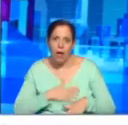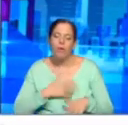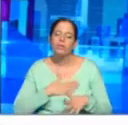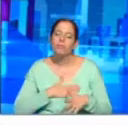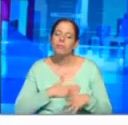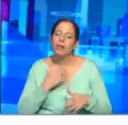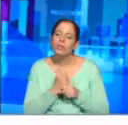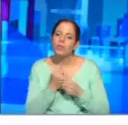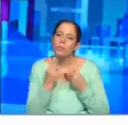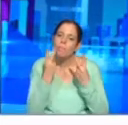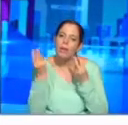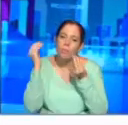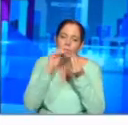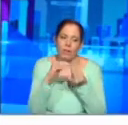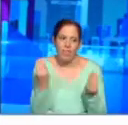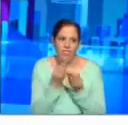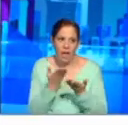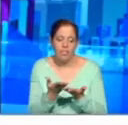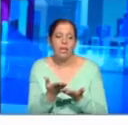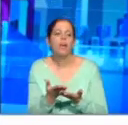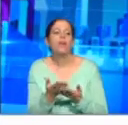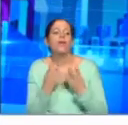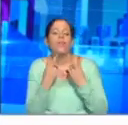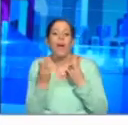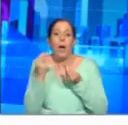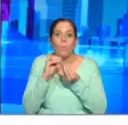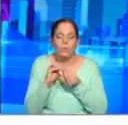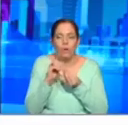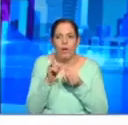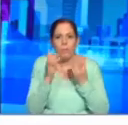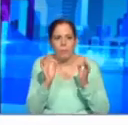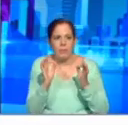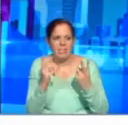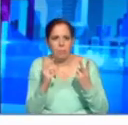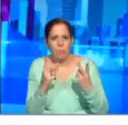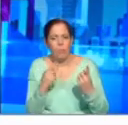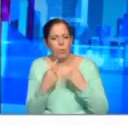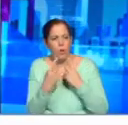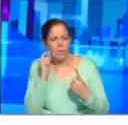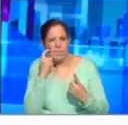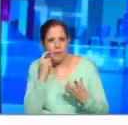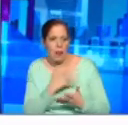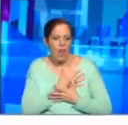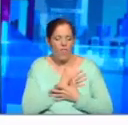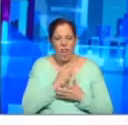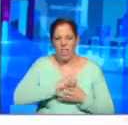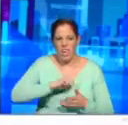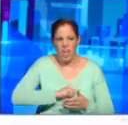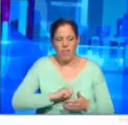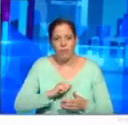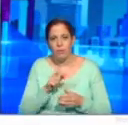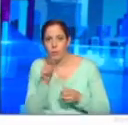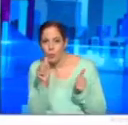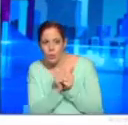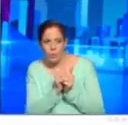הנוסעים. איזשהו ערך מוסף לתוך הדבר הזה, והערך המוסף זה היה בעצם מונולוגים מצחיקים על אהבה, כאב, זוגיות וכן הלאה. אז